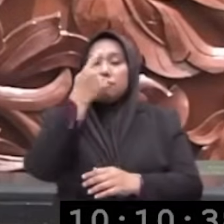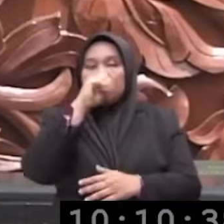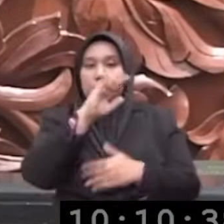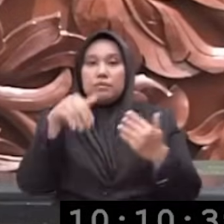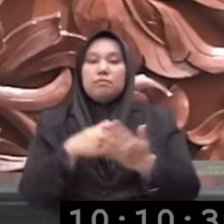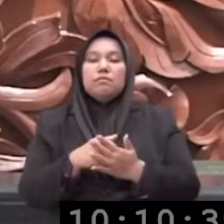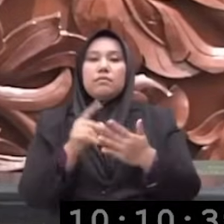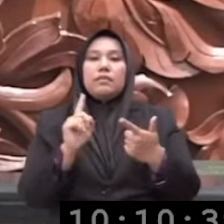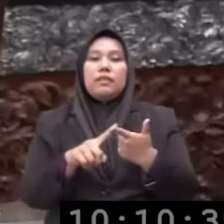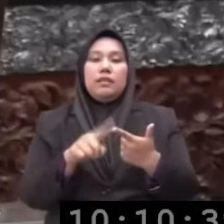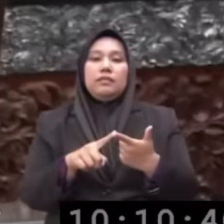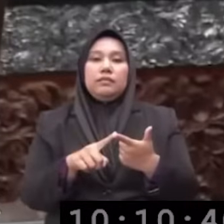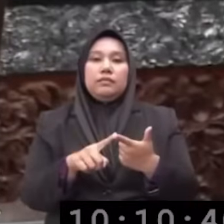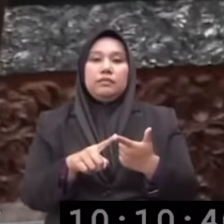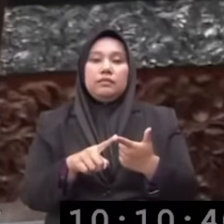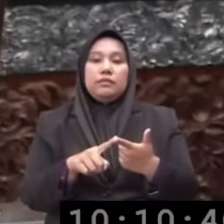kedua